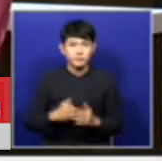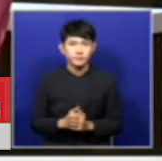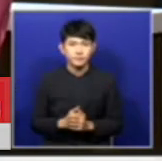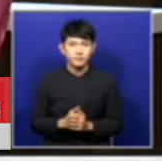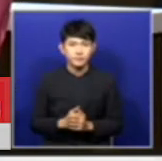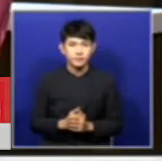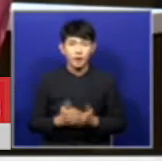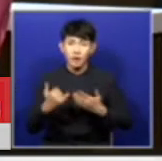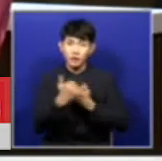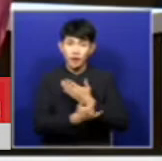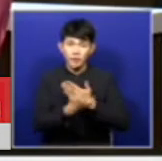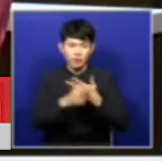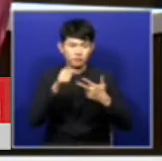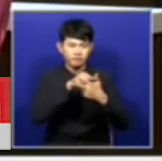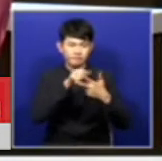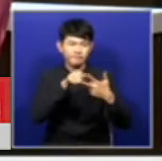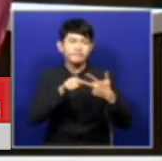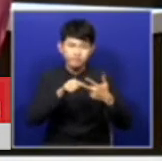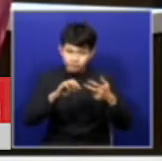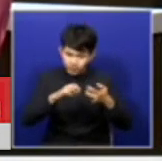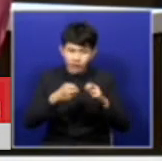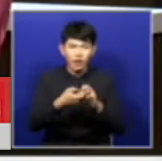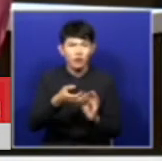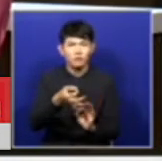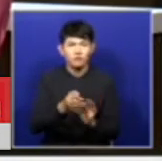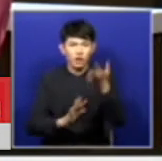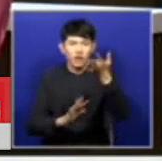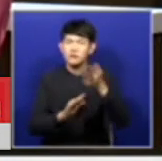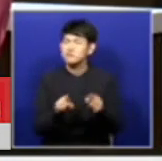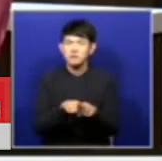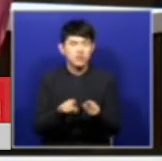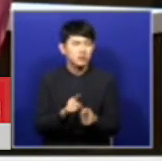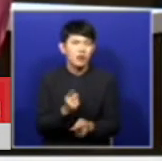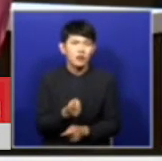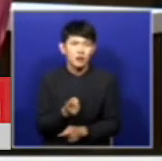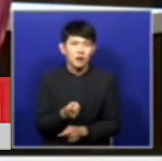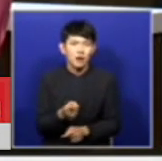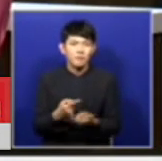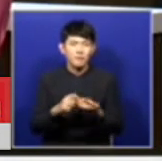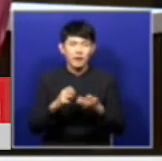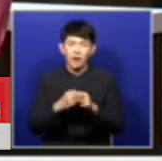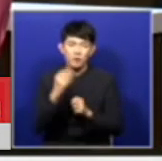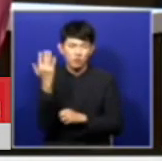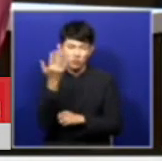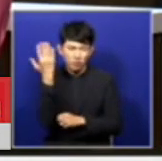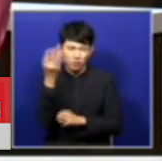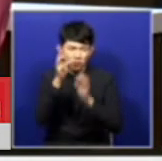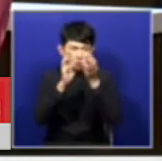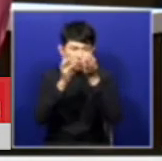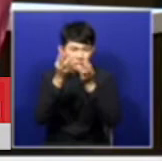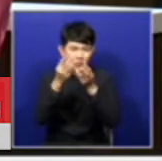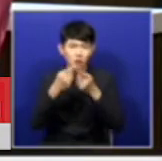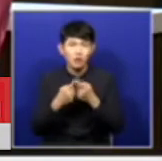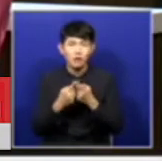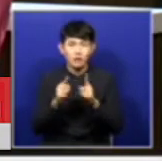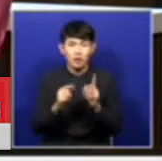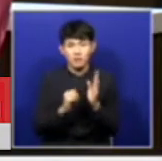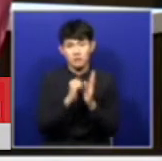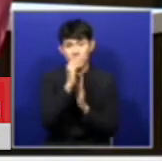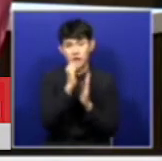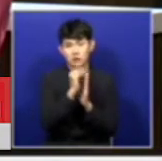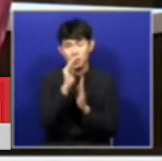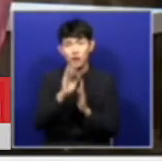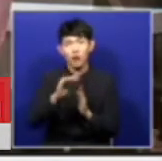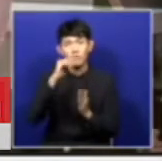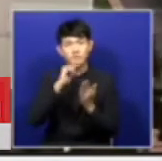เทศเหล่านี้มีปัญหาเรื่องการไหม้ของไฟจนกระทั่งเกิดปัญหาหมอกควันเช่นเดียวกันครับแต่สุดท้ายเนี่ยเนื่องด้วยภาคเหนือตอนบนของประเทศไท